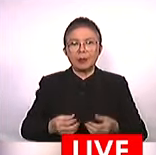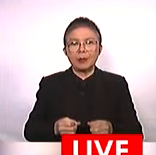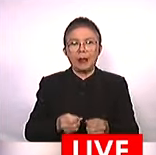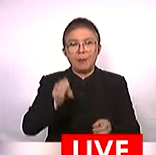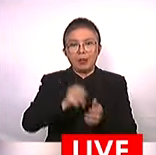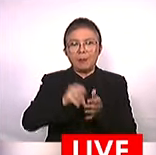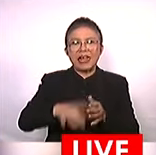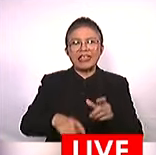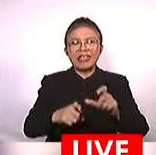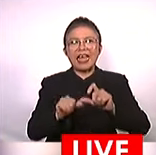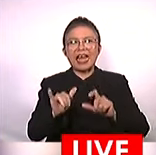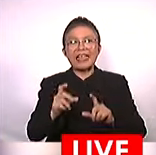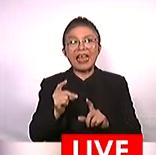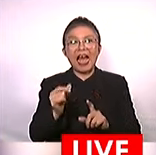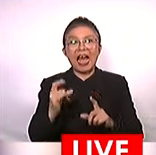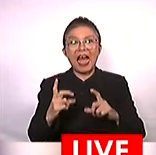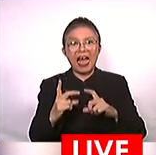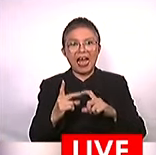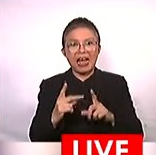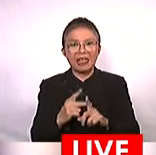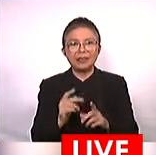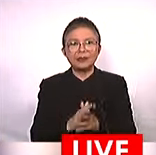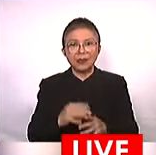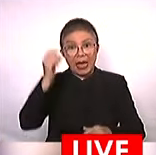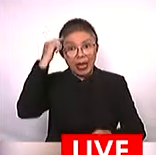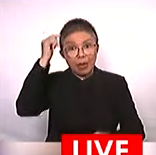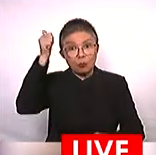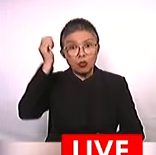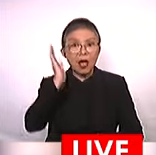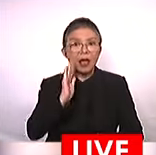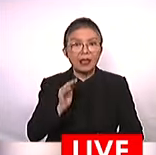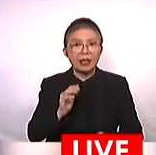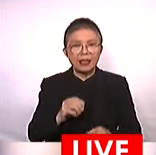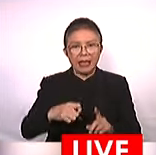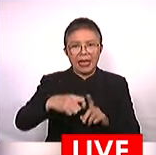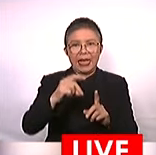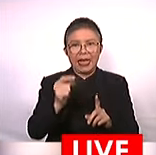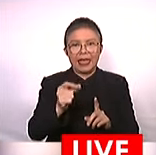syariah anak-anak muda yang ahli